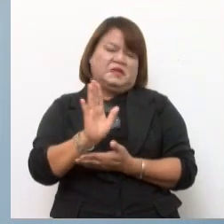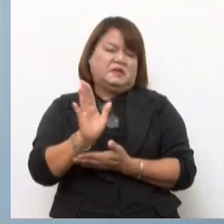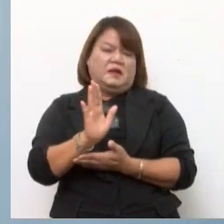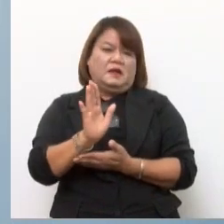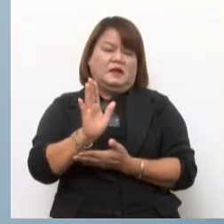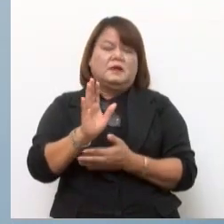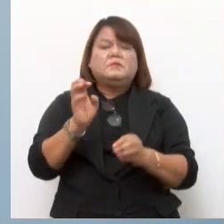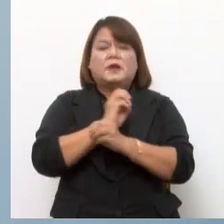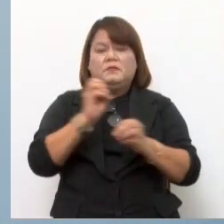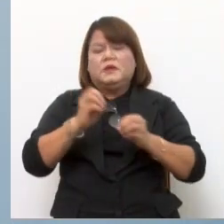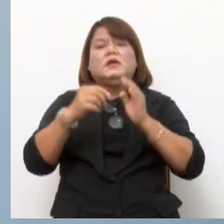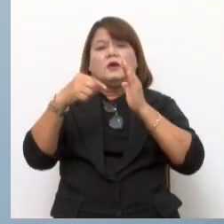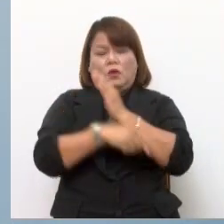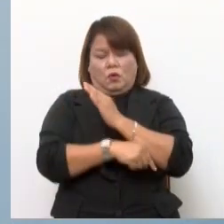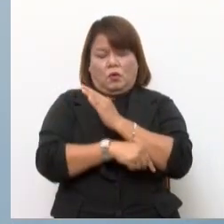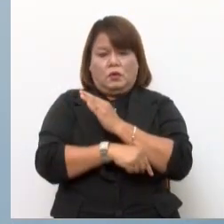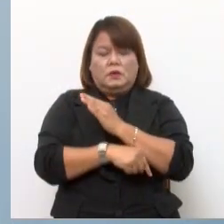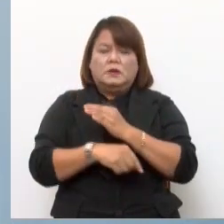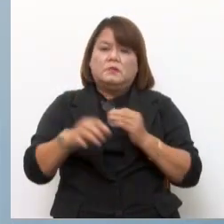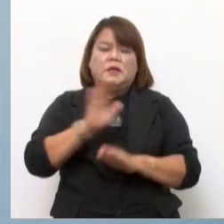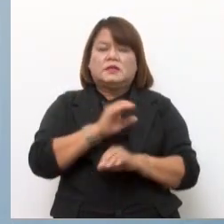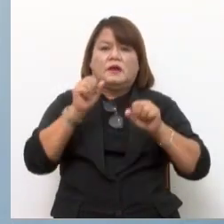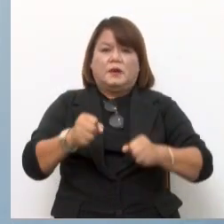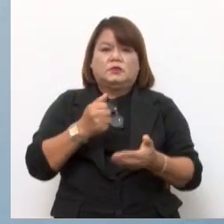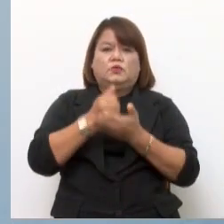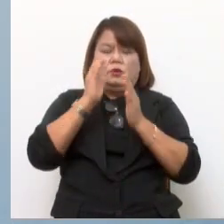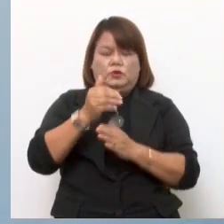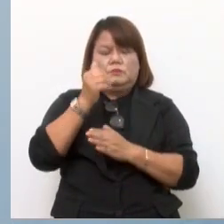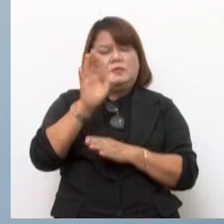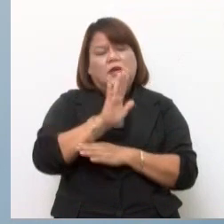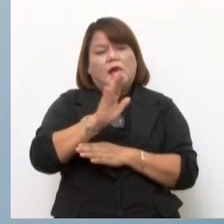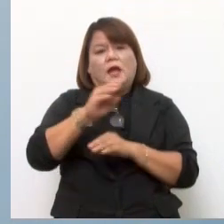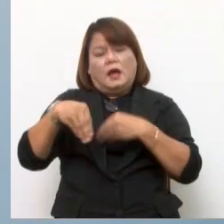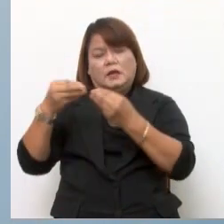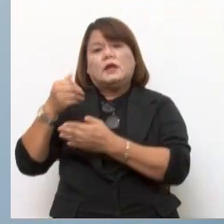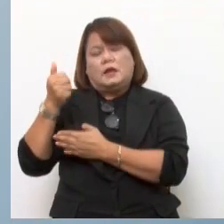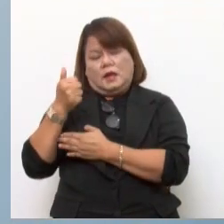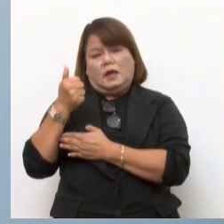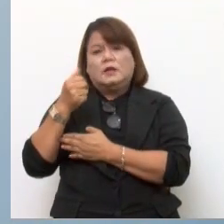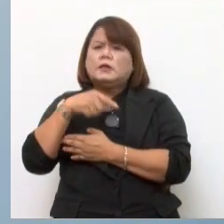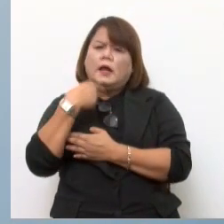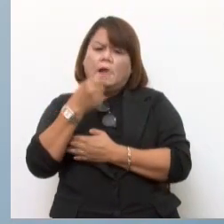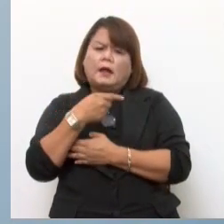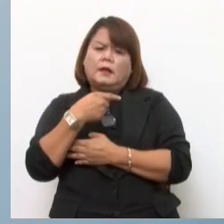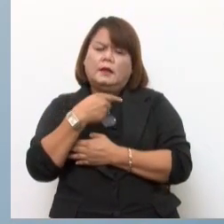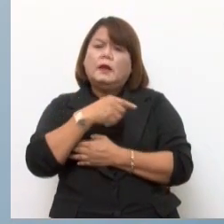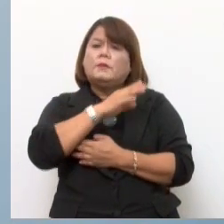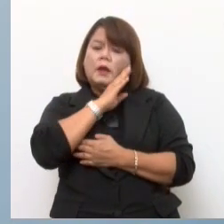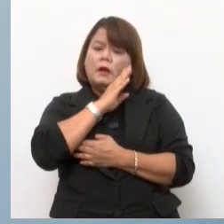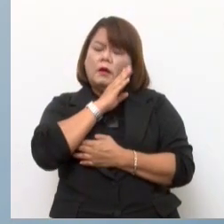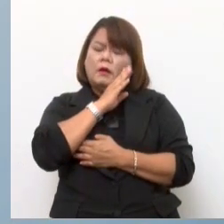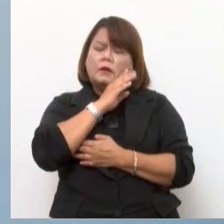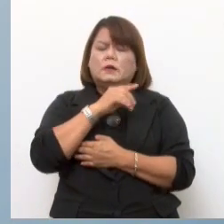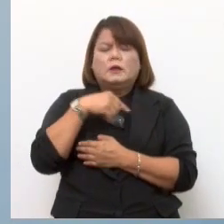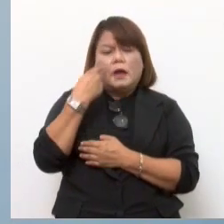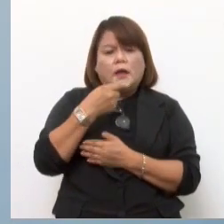มาช่วยจากคนไม่ได้ให้เป็นคนได้ได้ถ้าหากมีใครไปแอบอ้างหรือท่านได้ไป